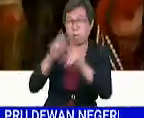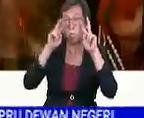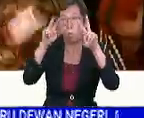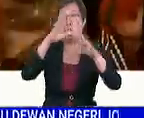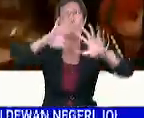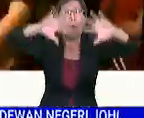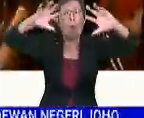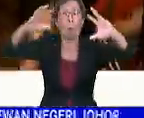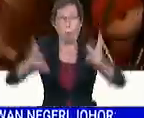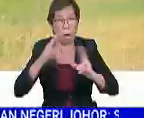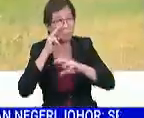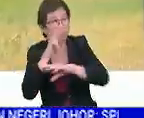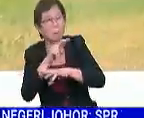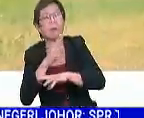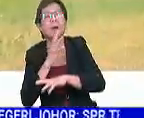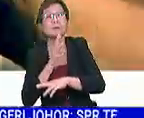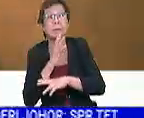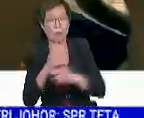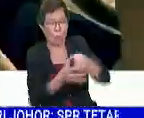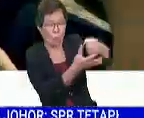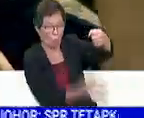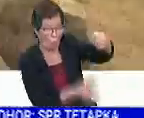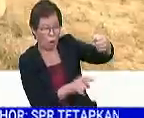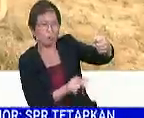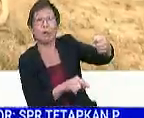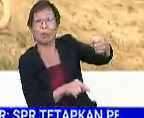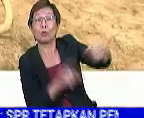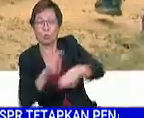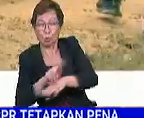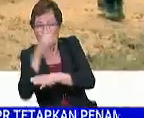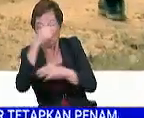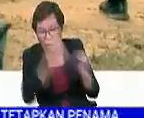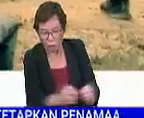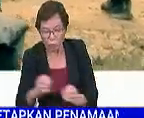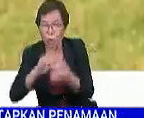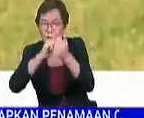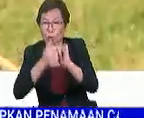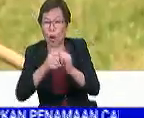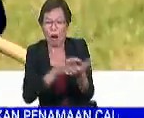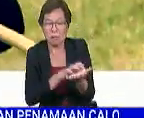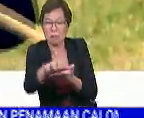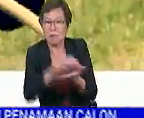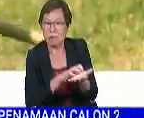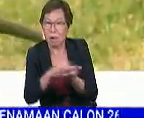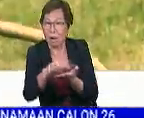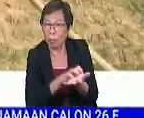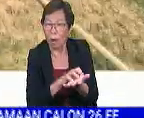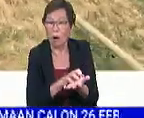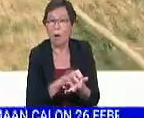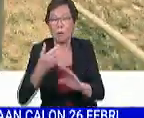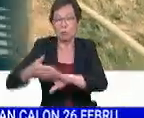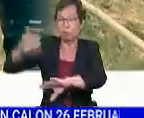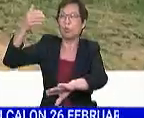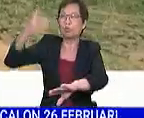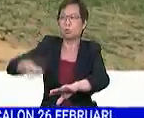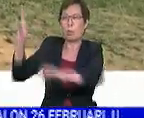dunia selain itu katanya itu juga akan digunakan untuk penganjuran acara sukan lasak Sepatan R yang sebelum